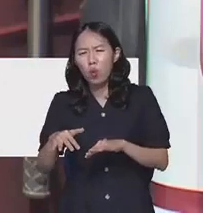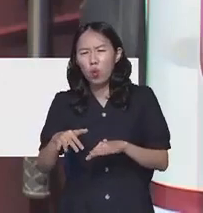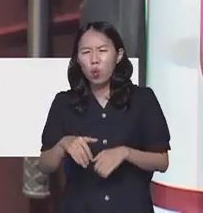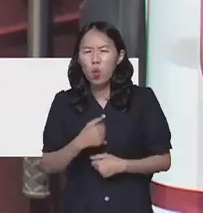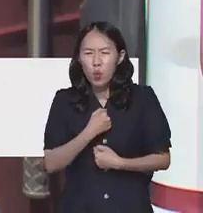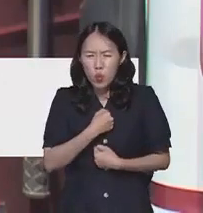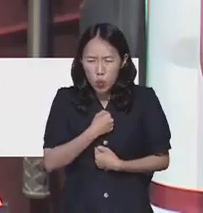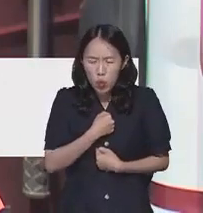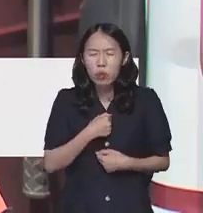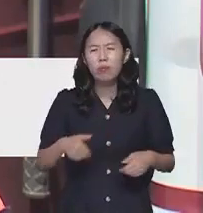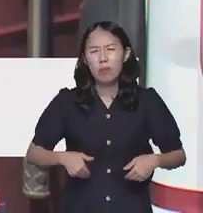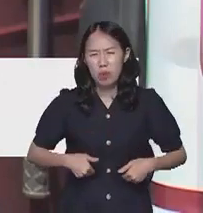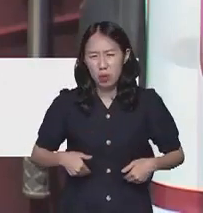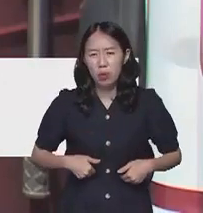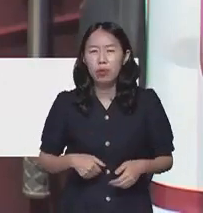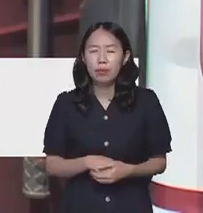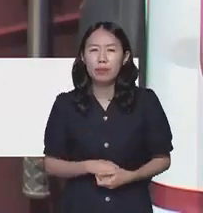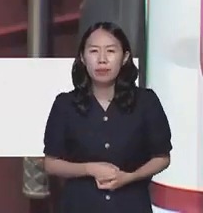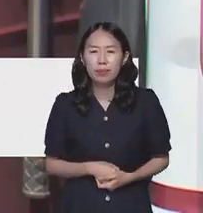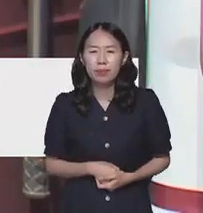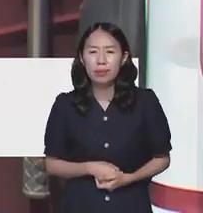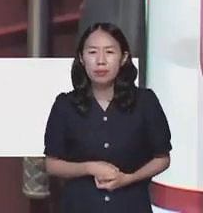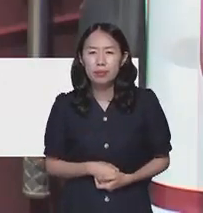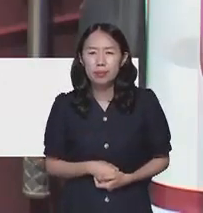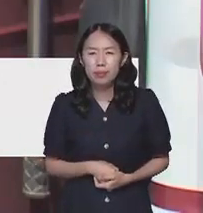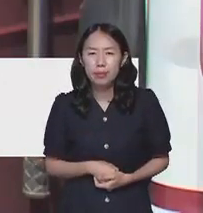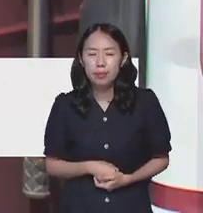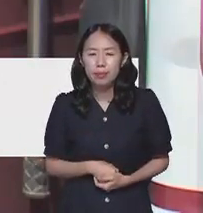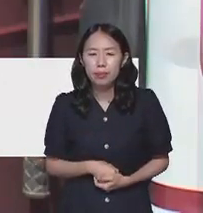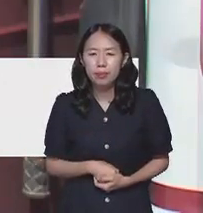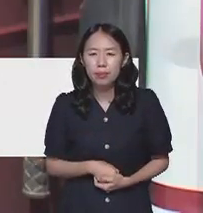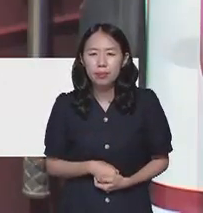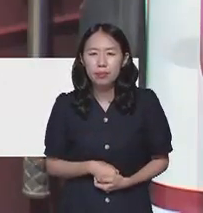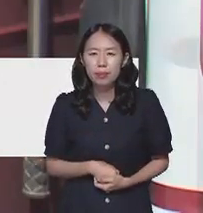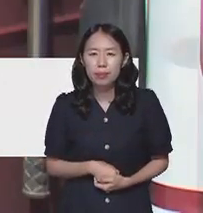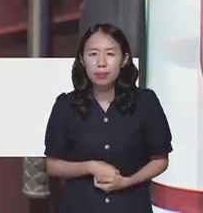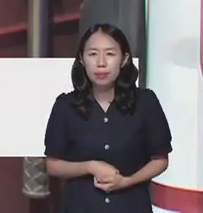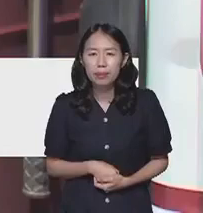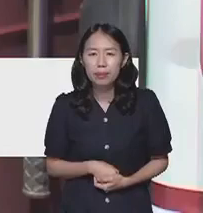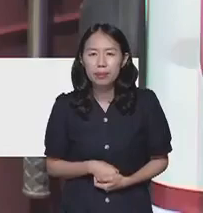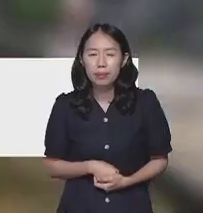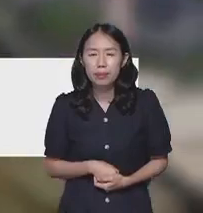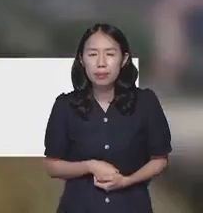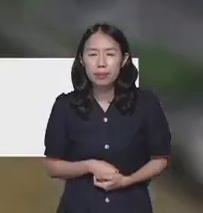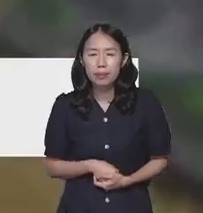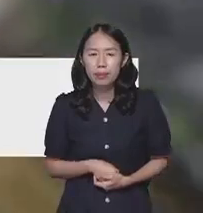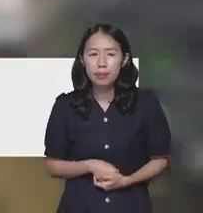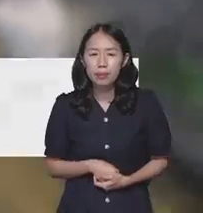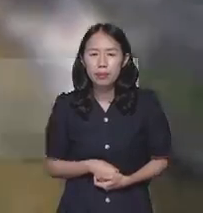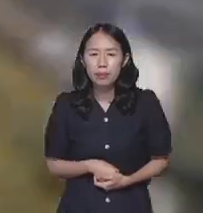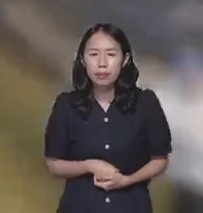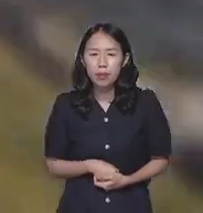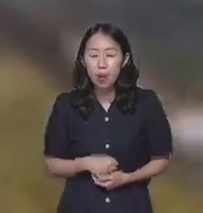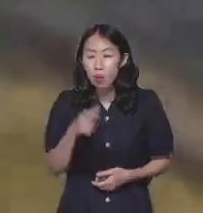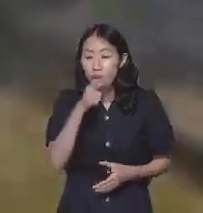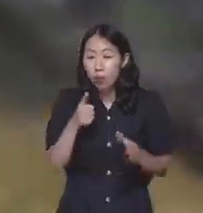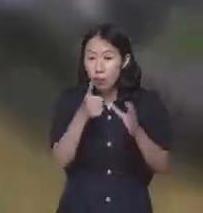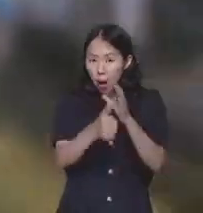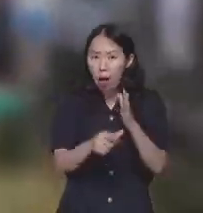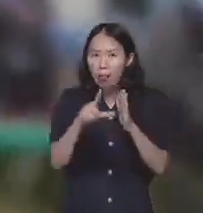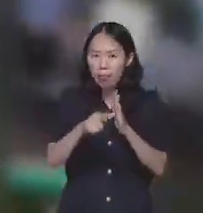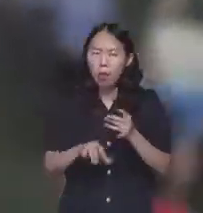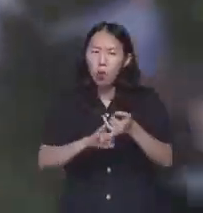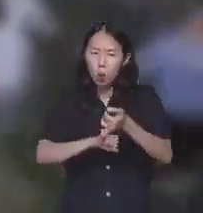물놀이 피서객들이 휩쓸려가는 경우가 있는데 그런 부분에서 좀 유의할 필요도 있고. 또 물에 들어갈 때는